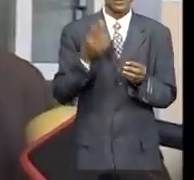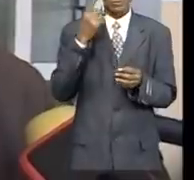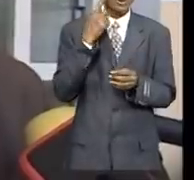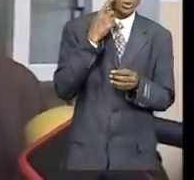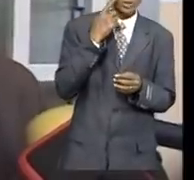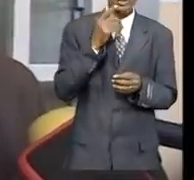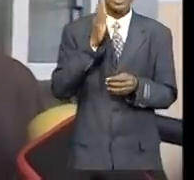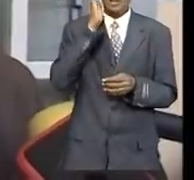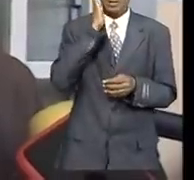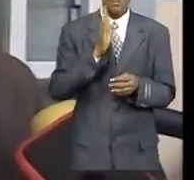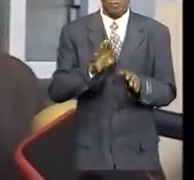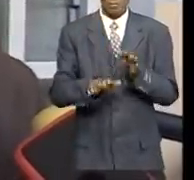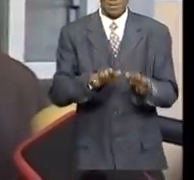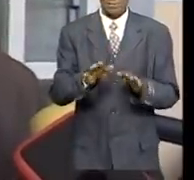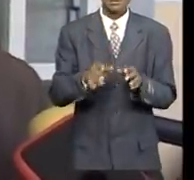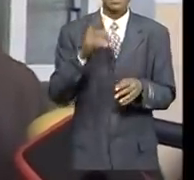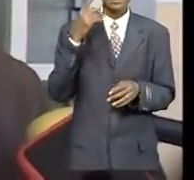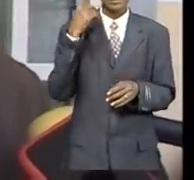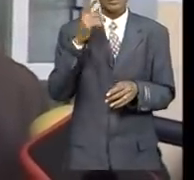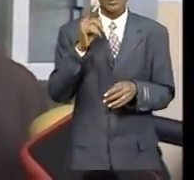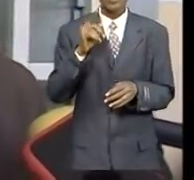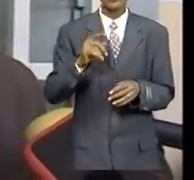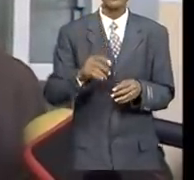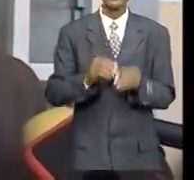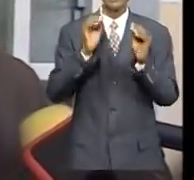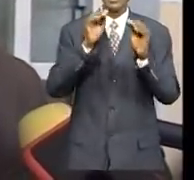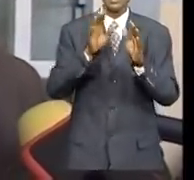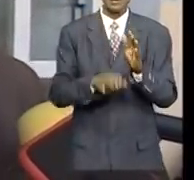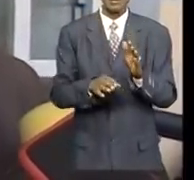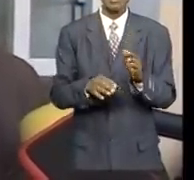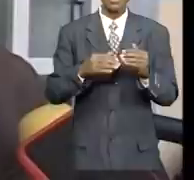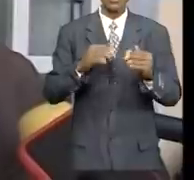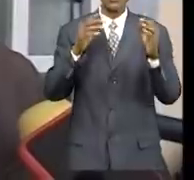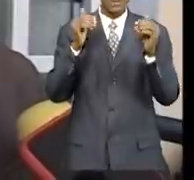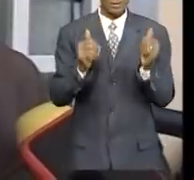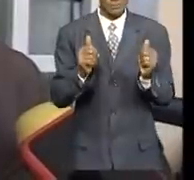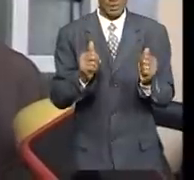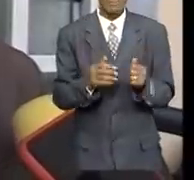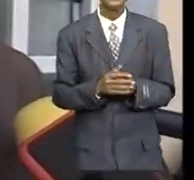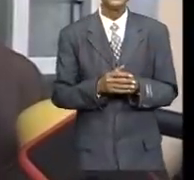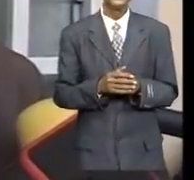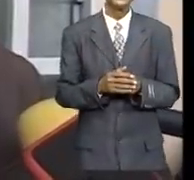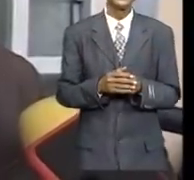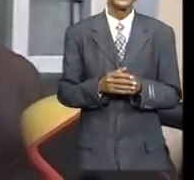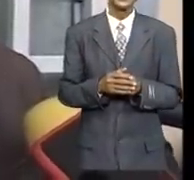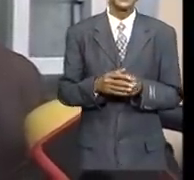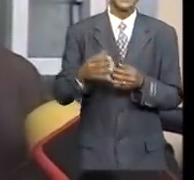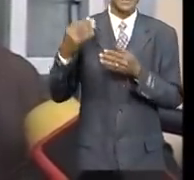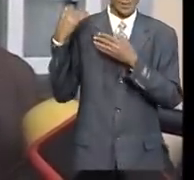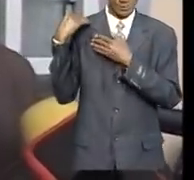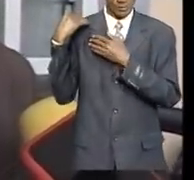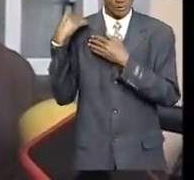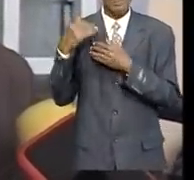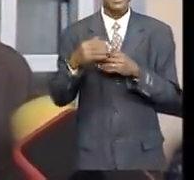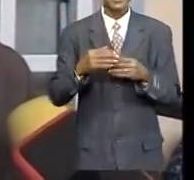ces cadres. Donc des outils, des structures qui, à la base, doivent, dans une approche participative, permettre